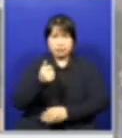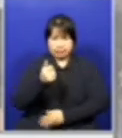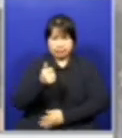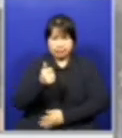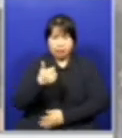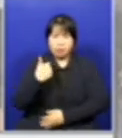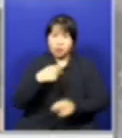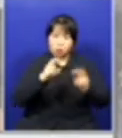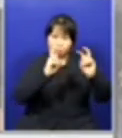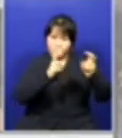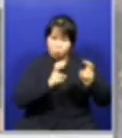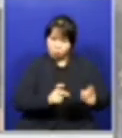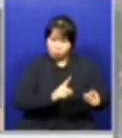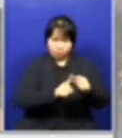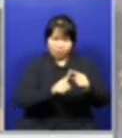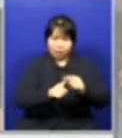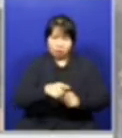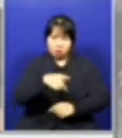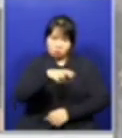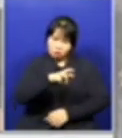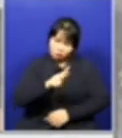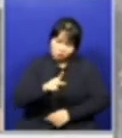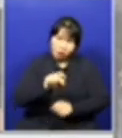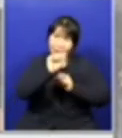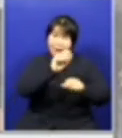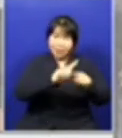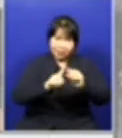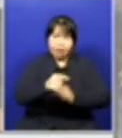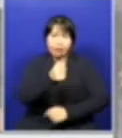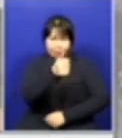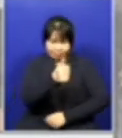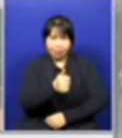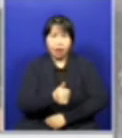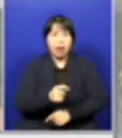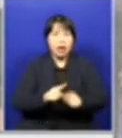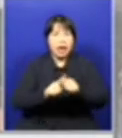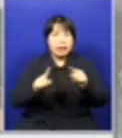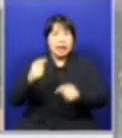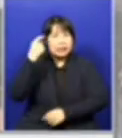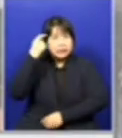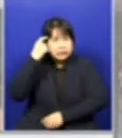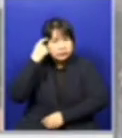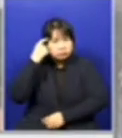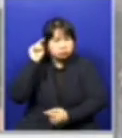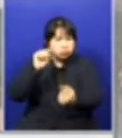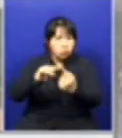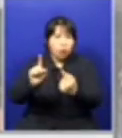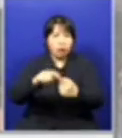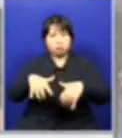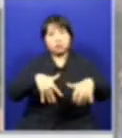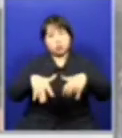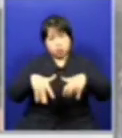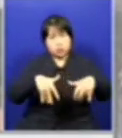หลายเรื่องแต่การกระทำแบบนั้นบางครั้งเราต้องคิดถึงพี่น้องประชาชนด้วยท่านประธาน